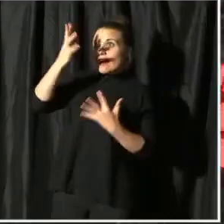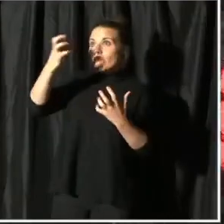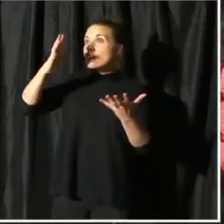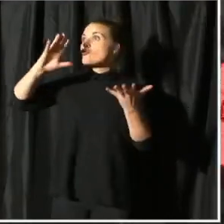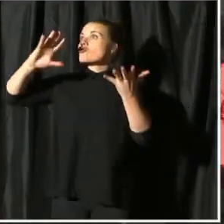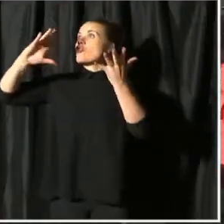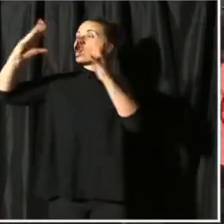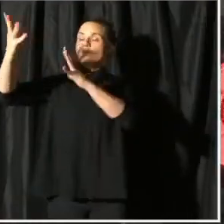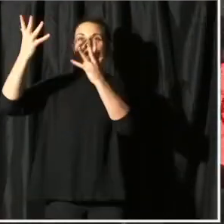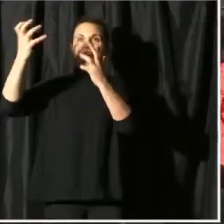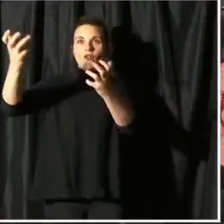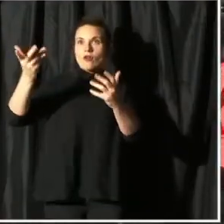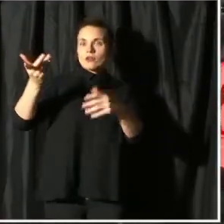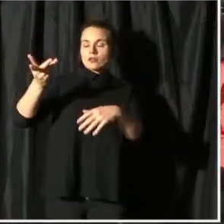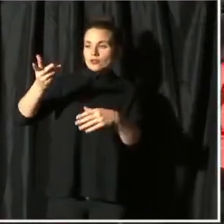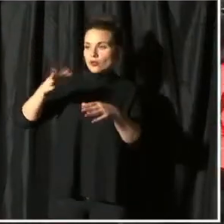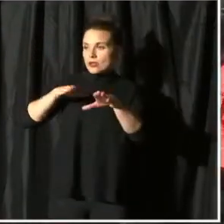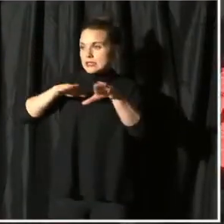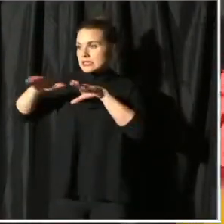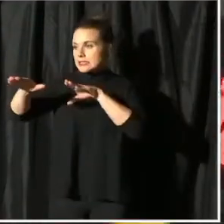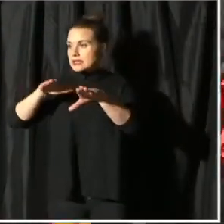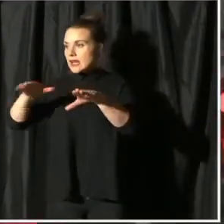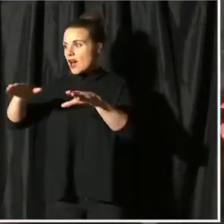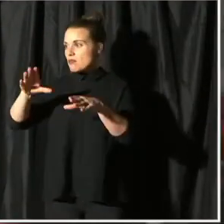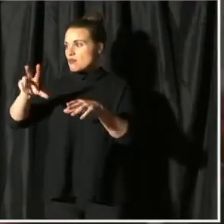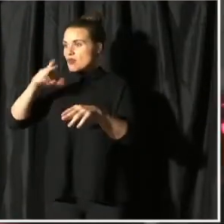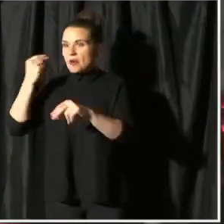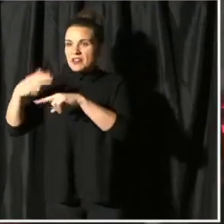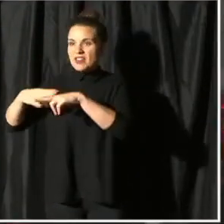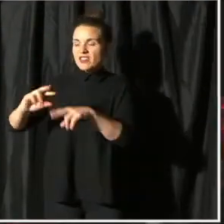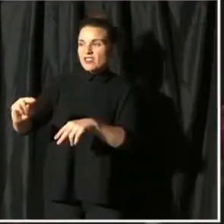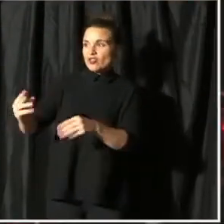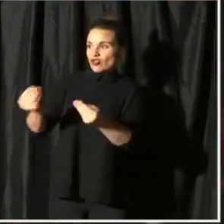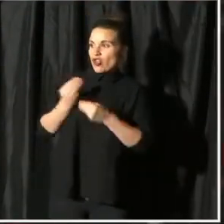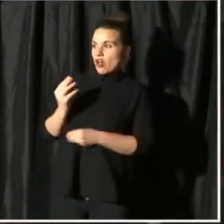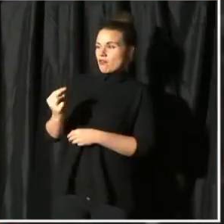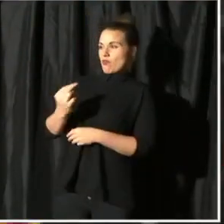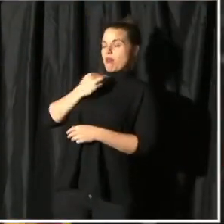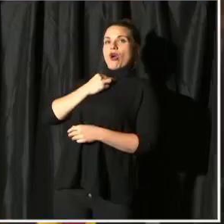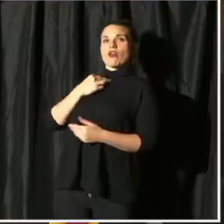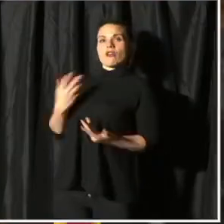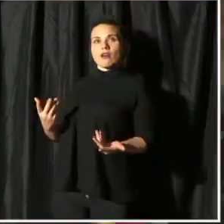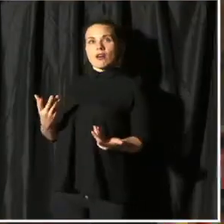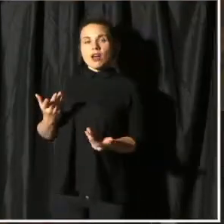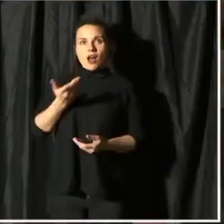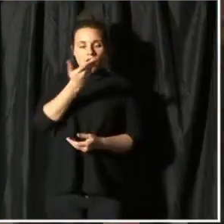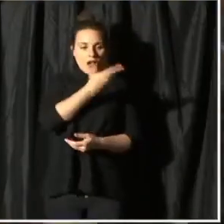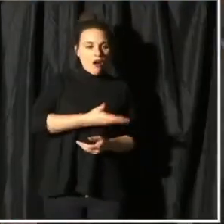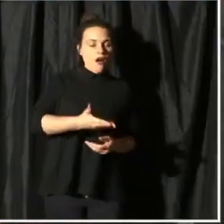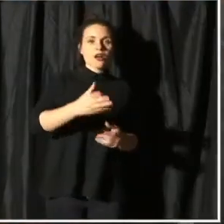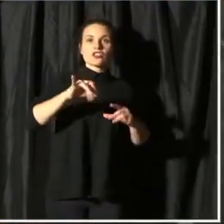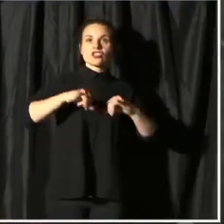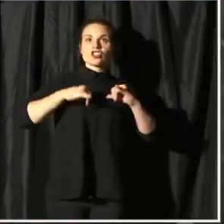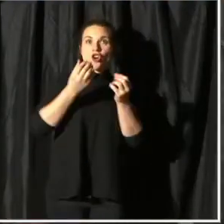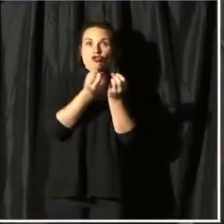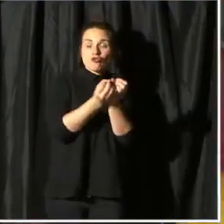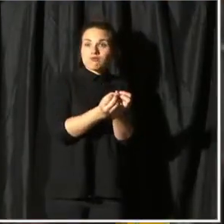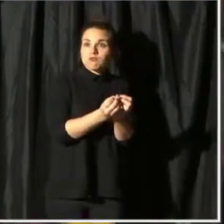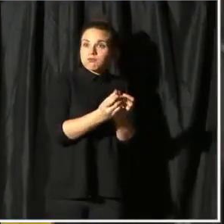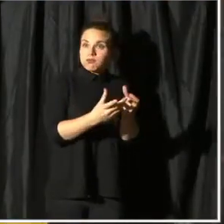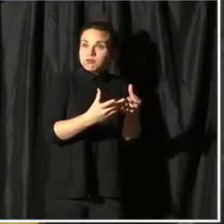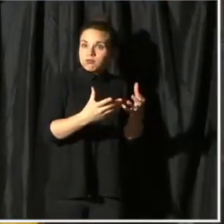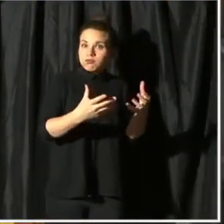retrouve bloquée par un système dépourvu d'humanité alors alors désabusés ils sont de plus en plus nombreux